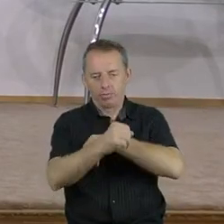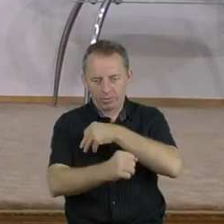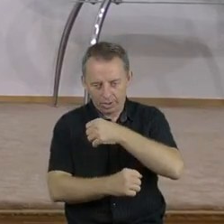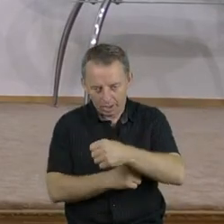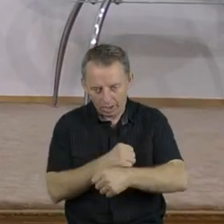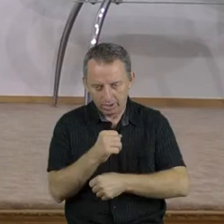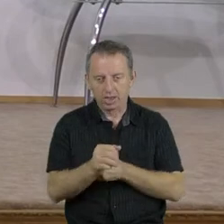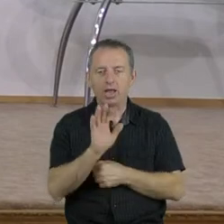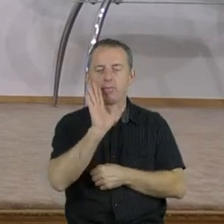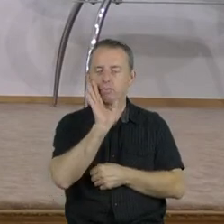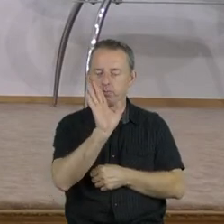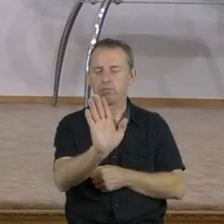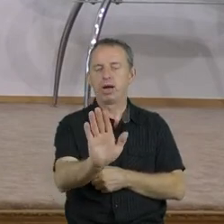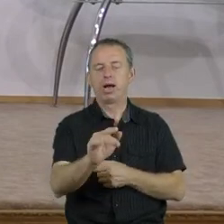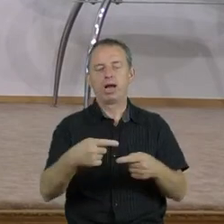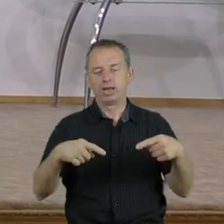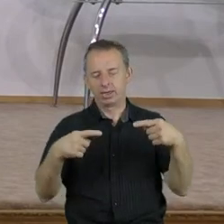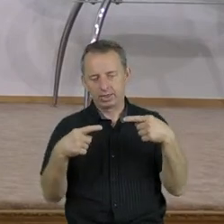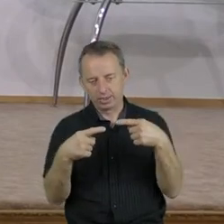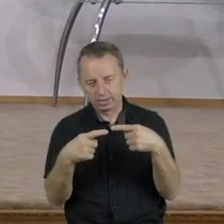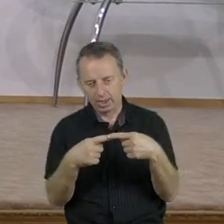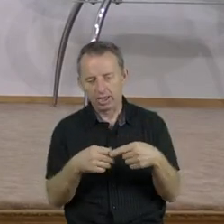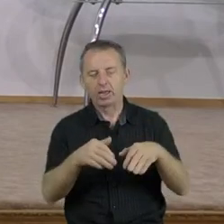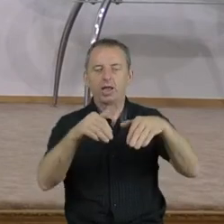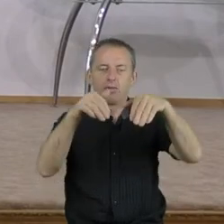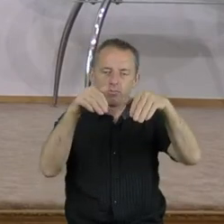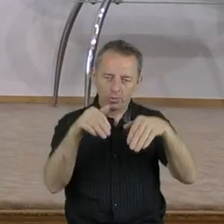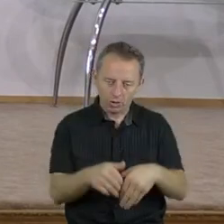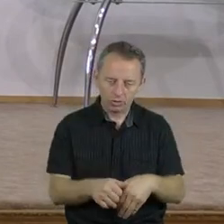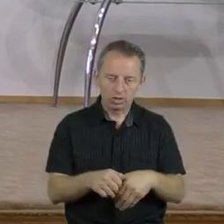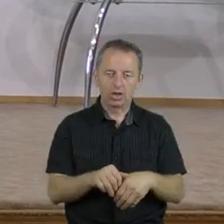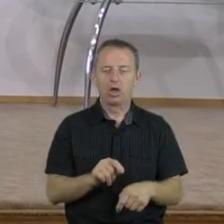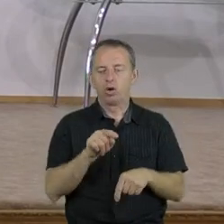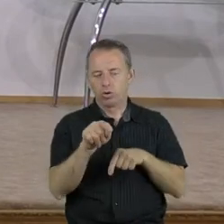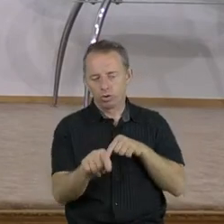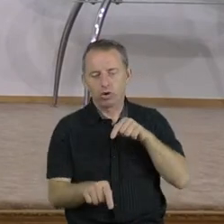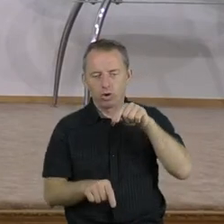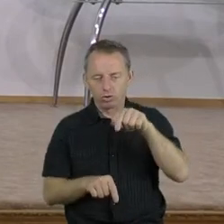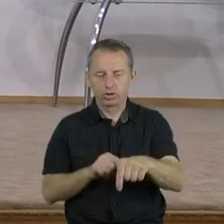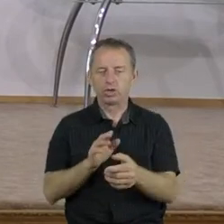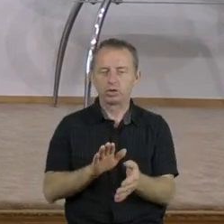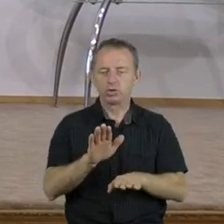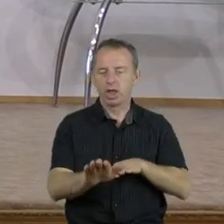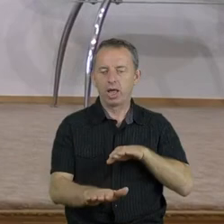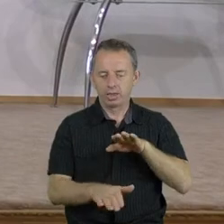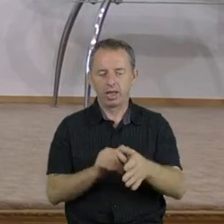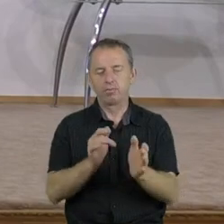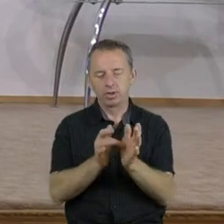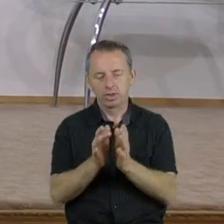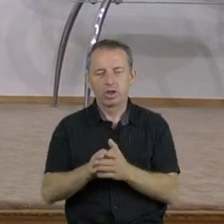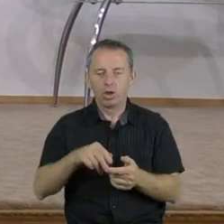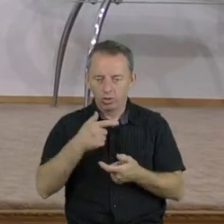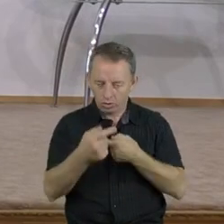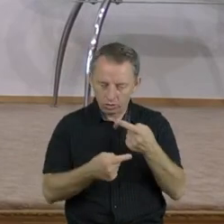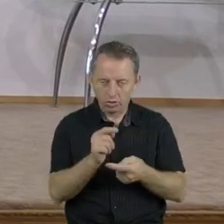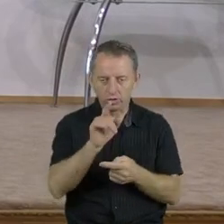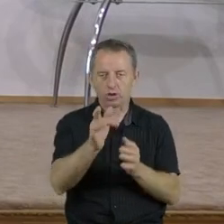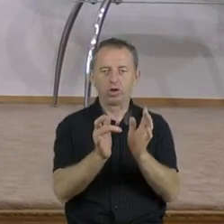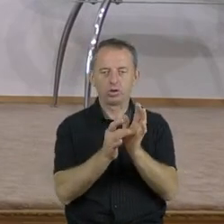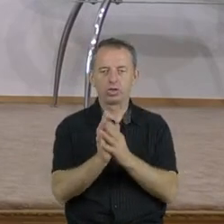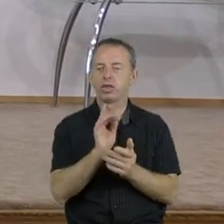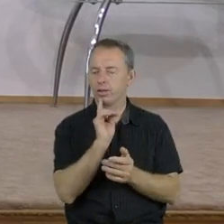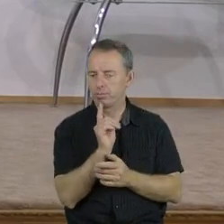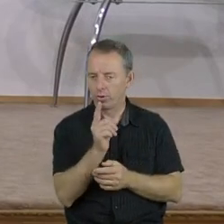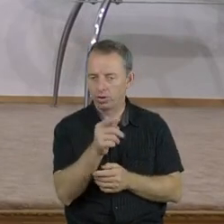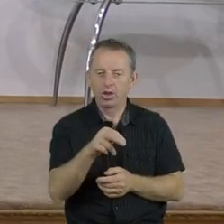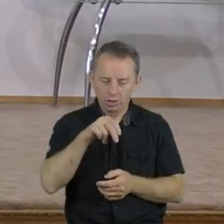naprawdę ma sens. I cieszę się, że możemy kroczyć śladami Jezusa i kontynuować to, co Pan Jezus nam